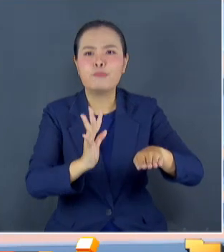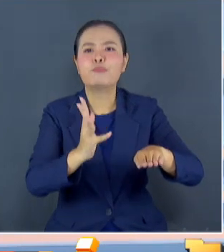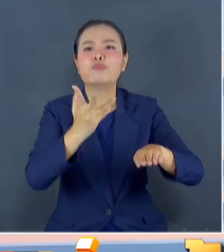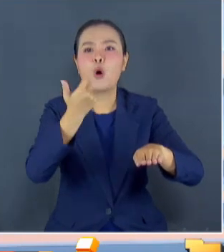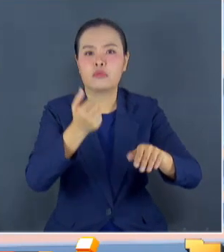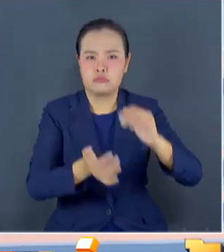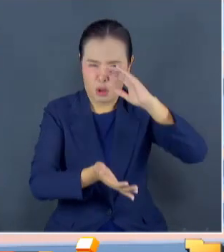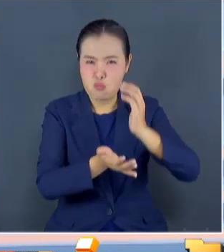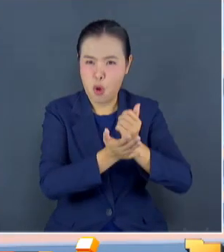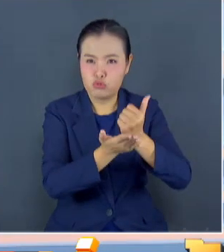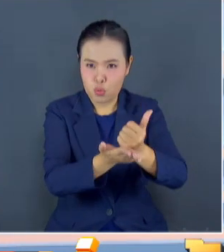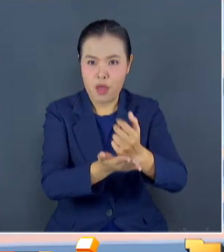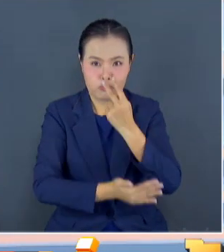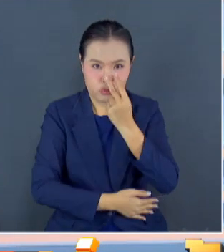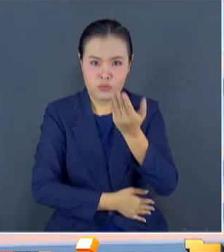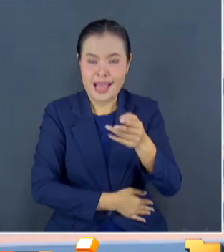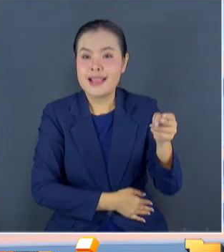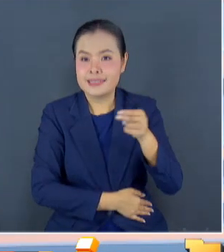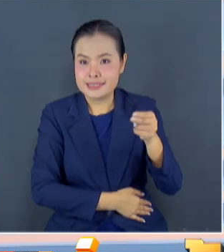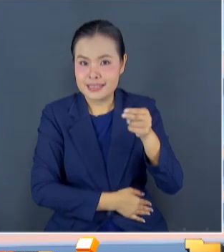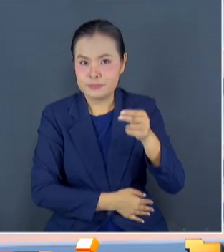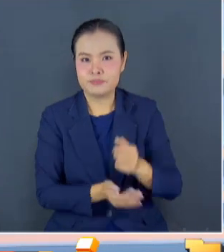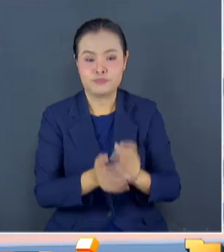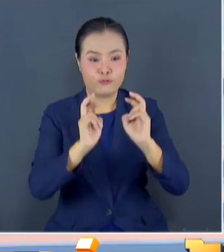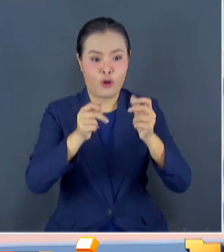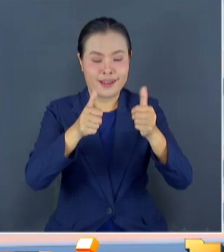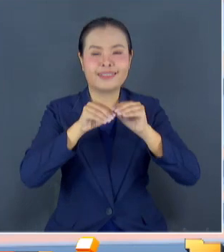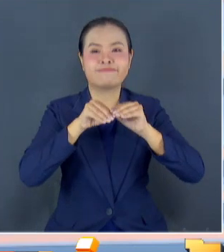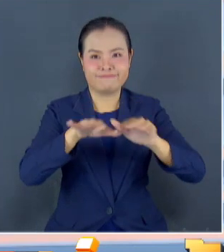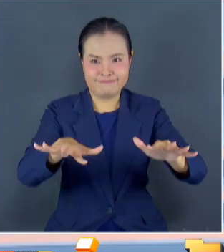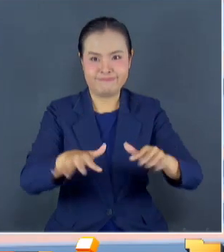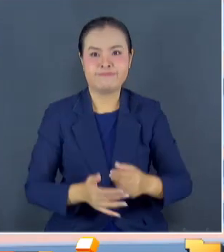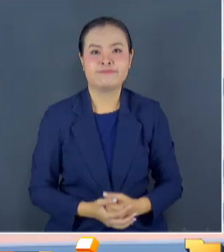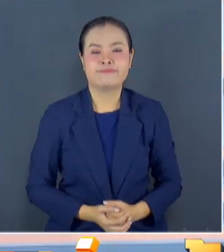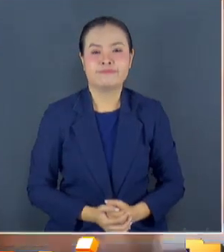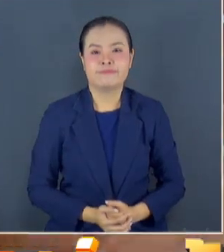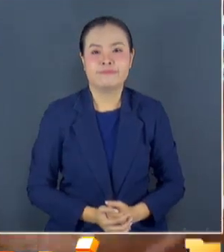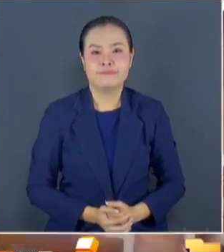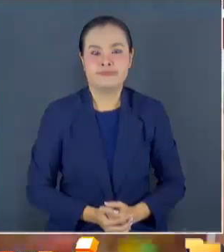คุณตำรวจช่วยหน่อยลองไปติดตามคลิปนี้กันนะในช่วงของเรื่องดีๆวีแชร์ครับ